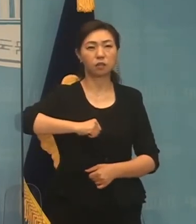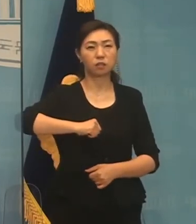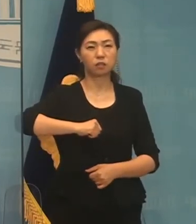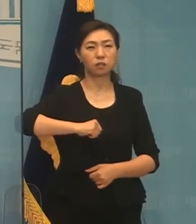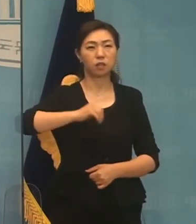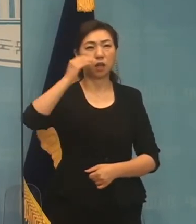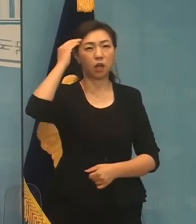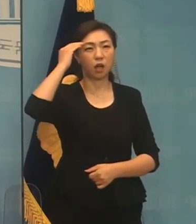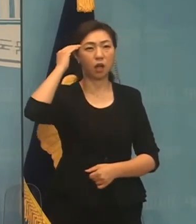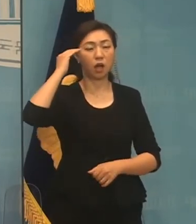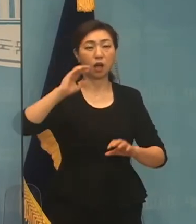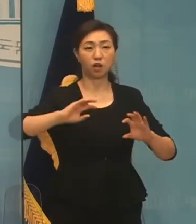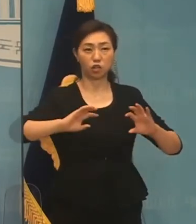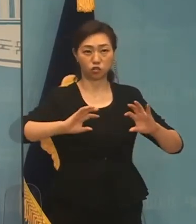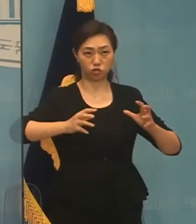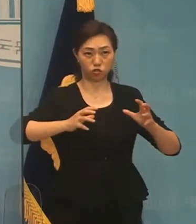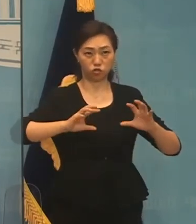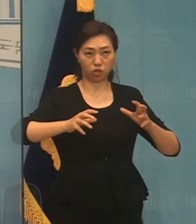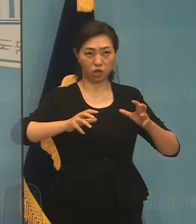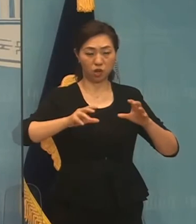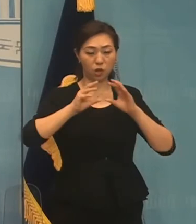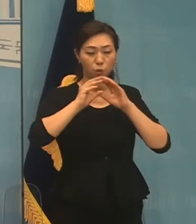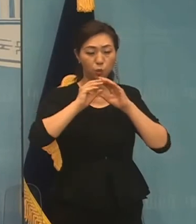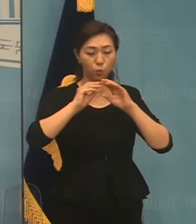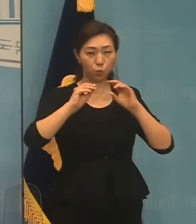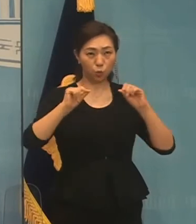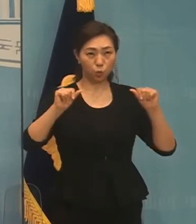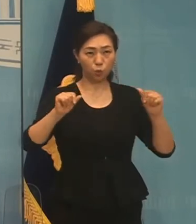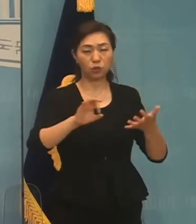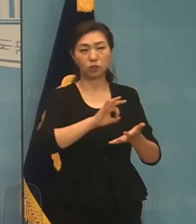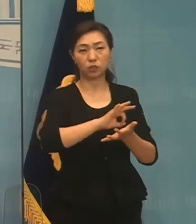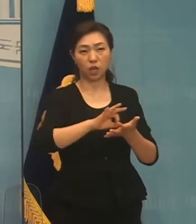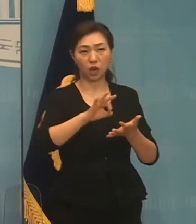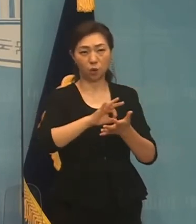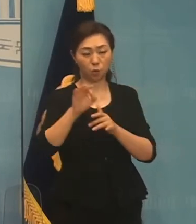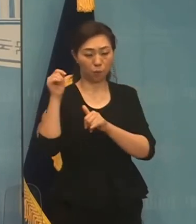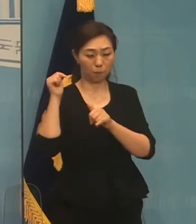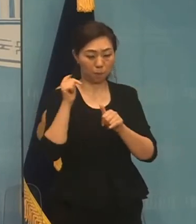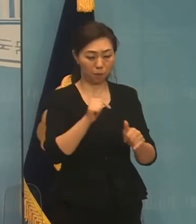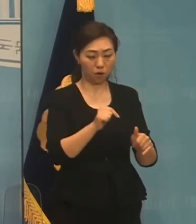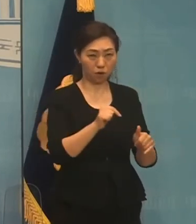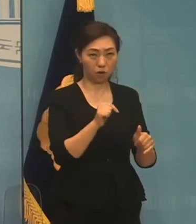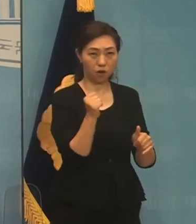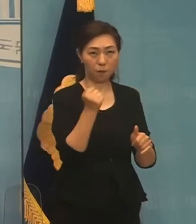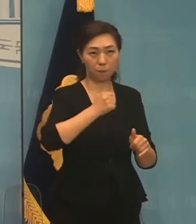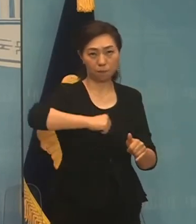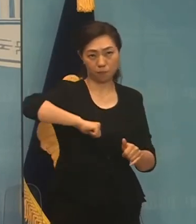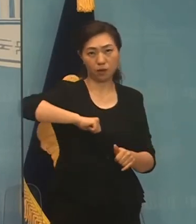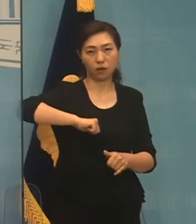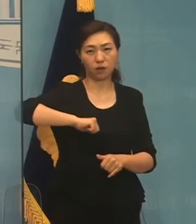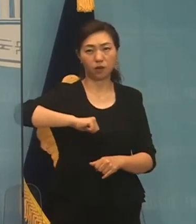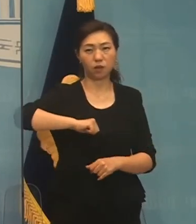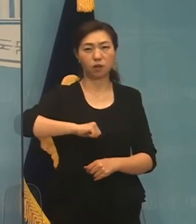국가의 국토 이용 명령에 불복종한